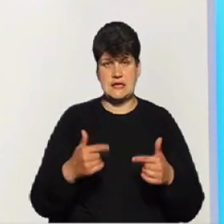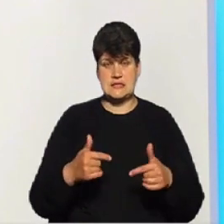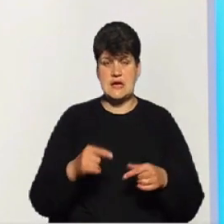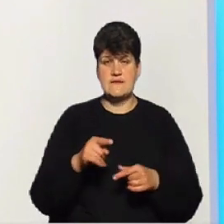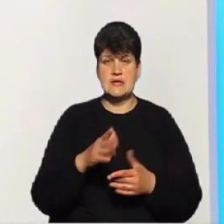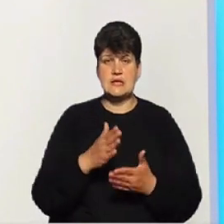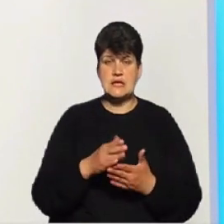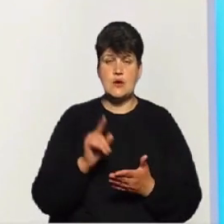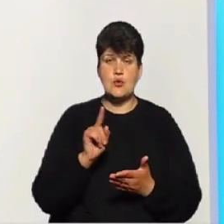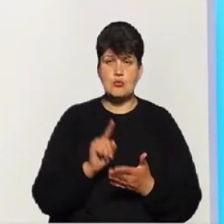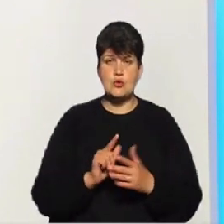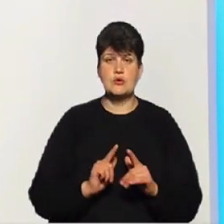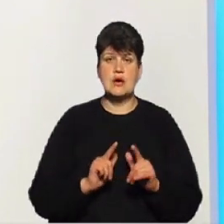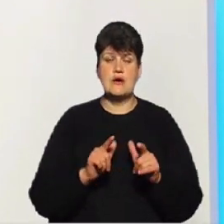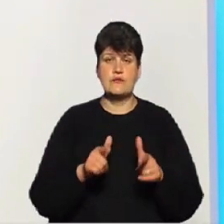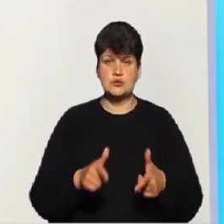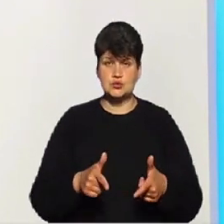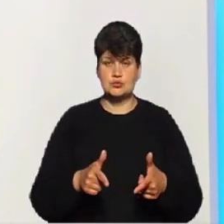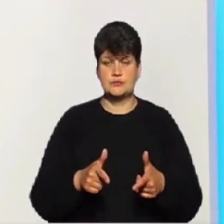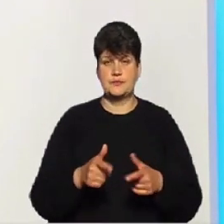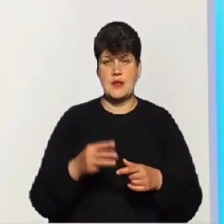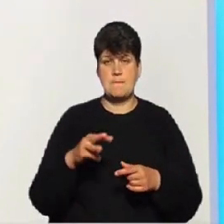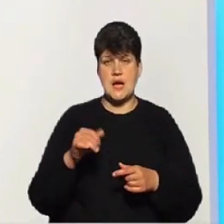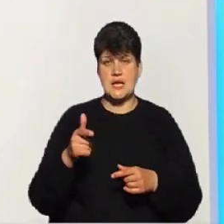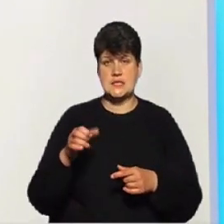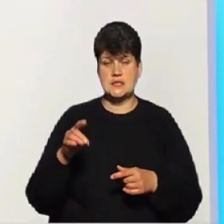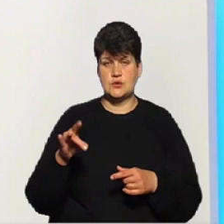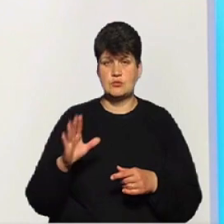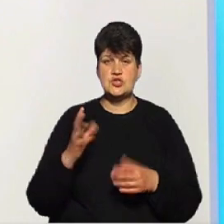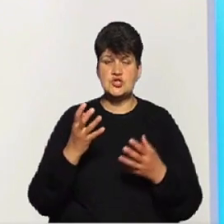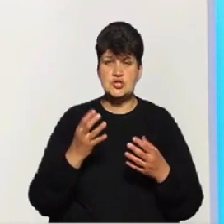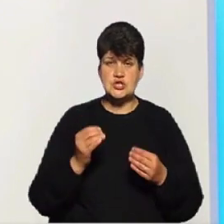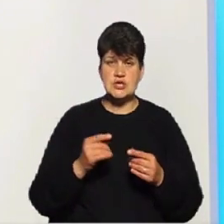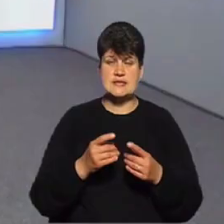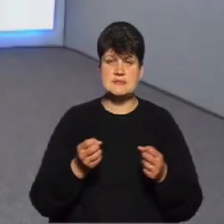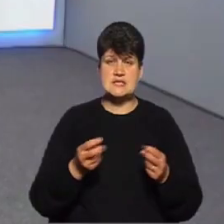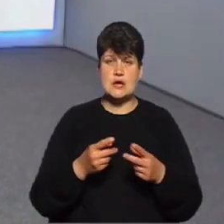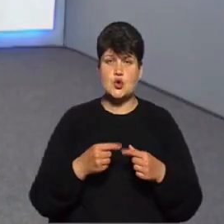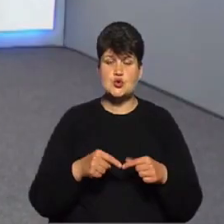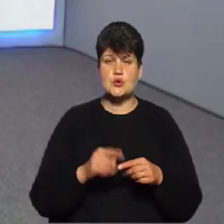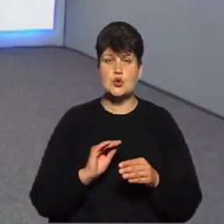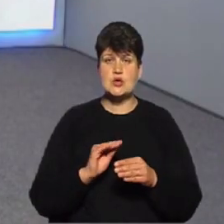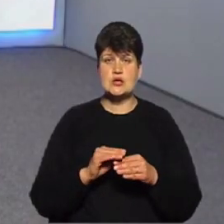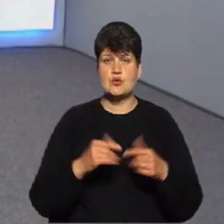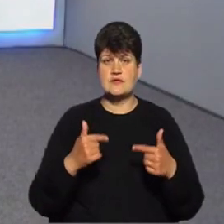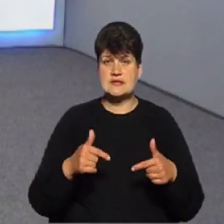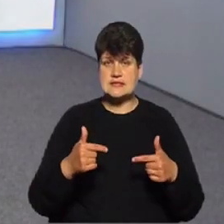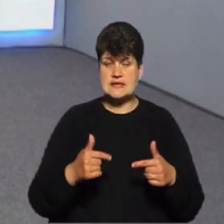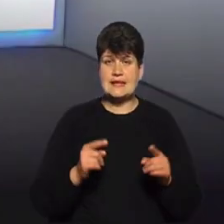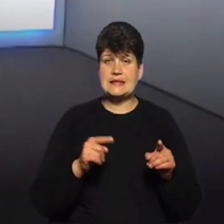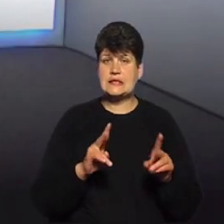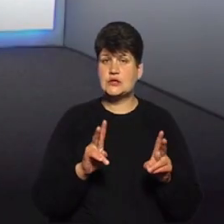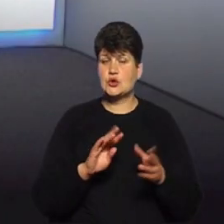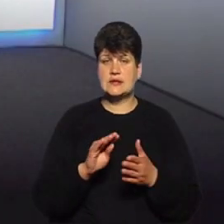обов'язковий для вступу в магістратуру. Буде ще спеціально організована додаткова така сесія для тих, хто не здав